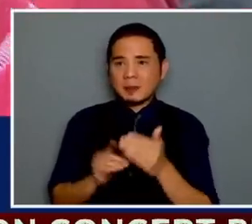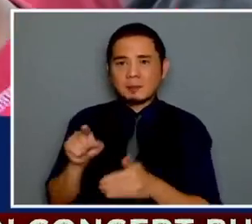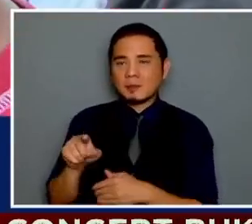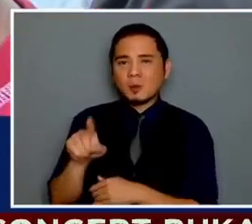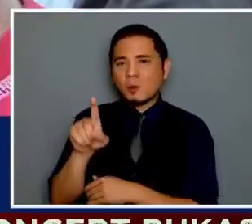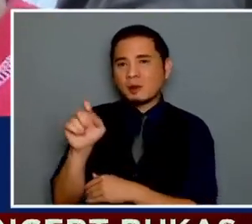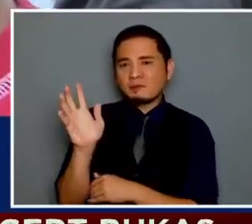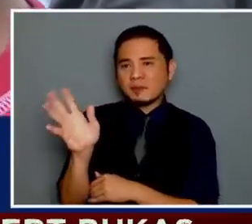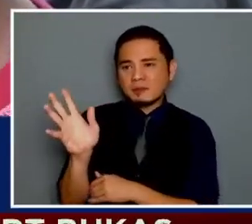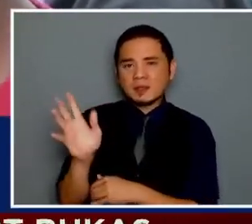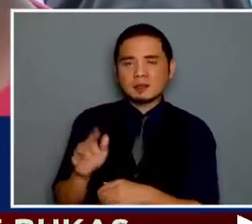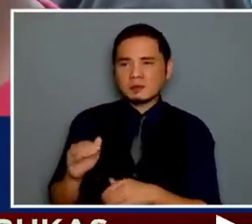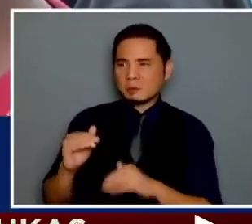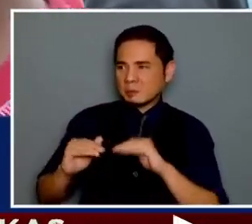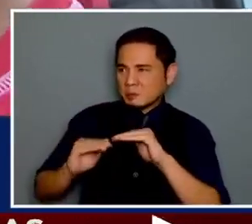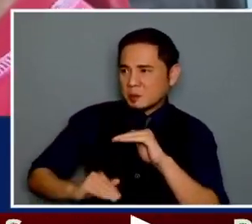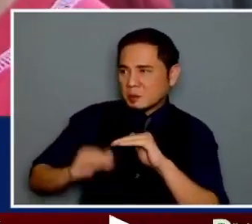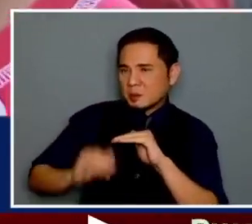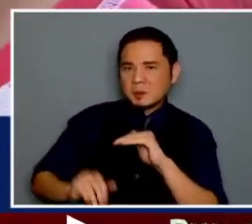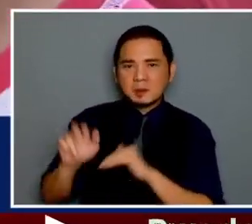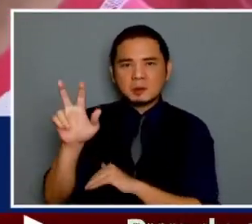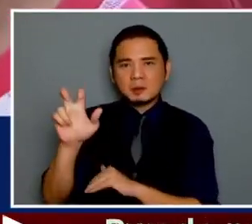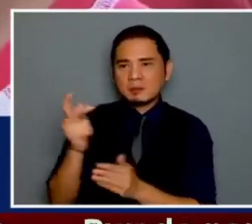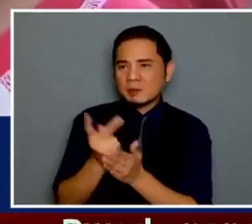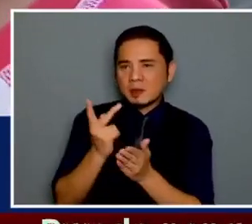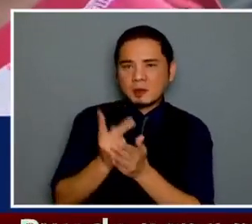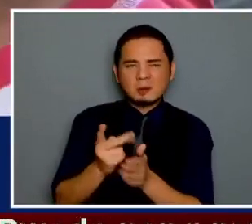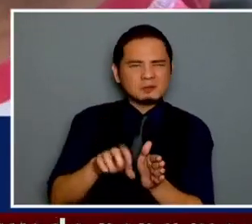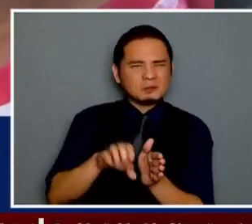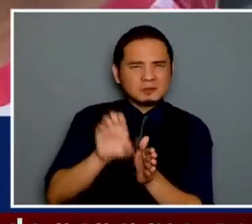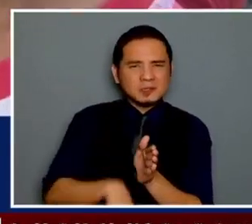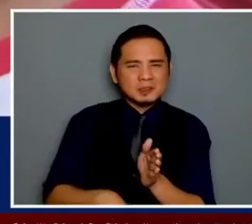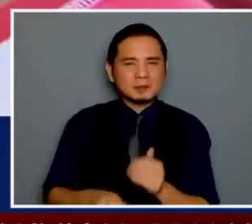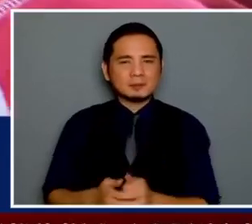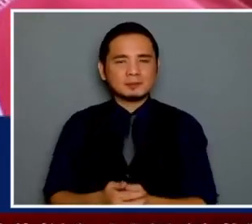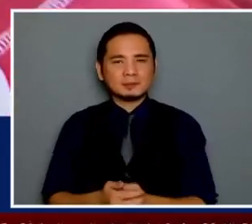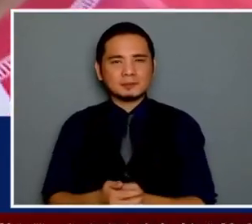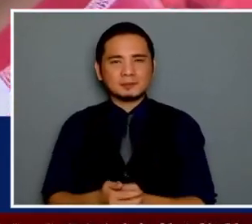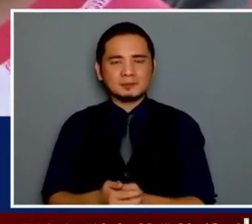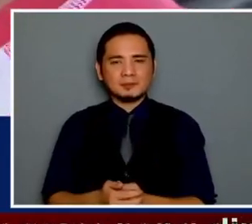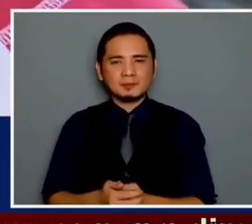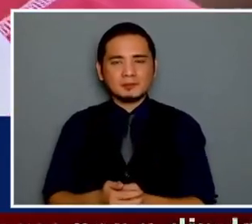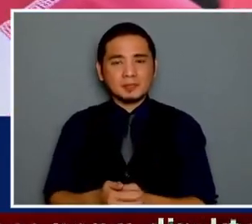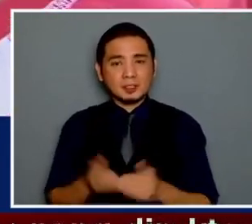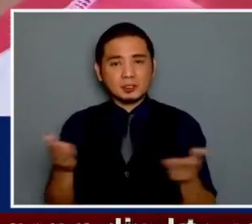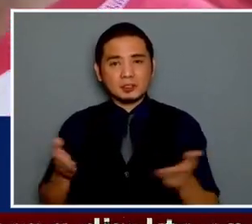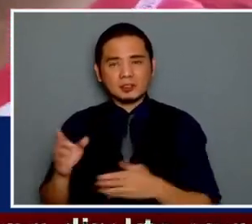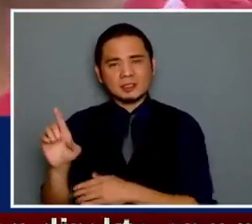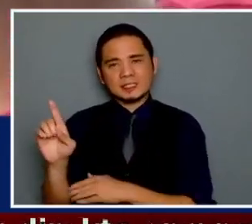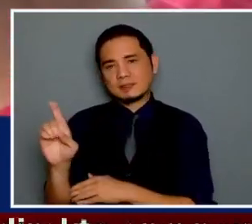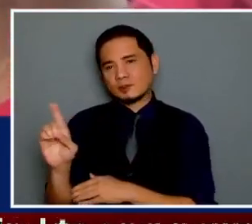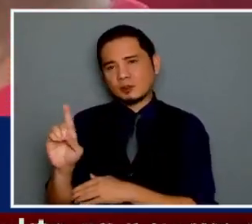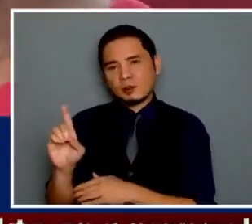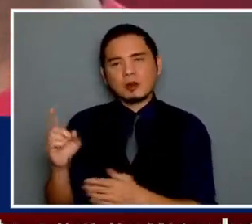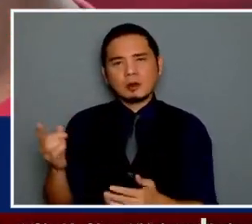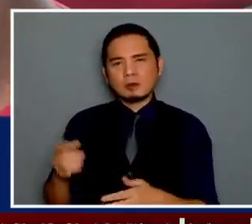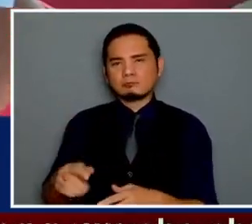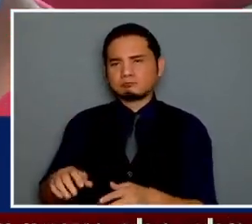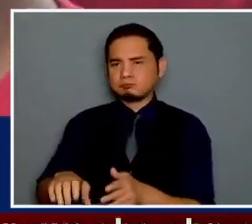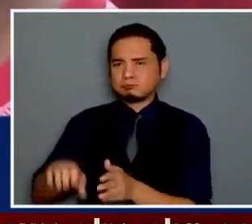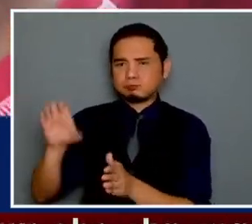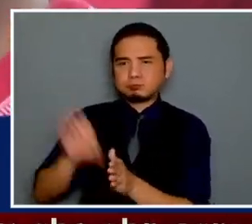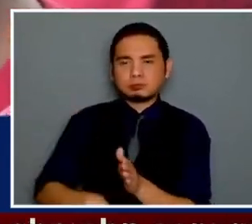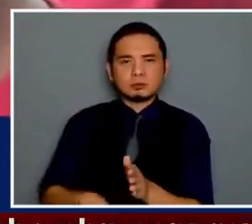isa, 300. Na, kasi po nasa Divisoria, napakamura. Kaya dinudumog po ng mga